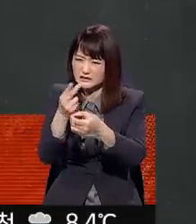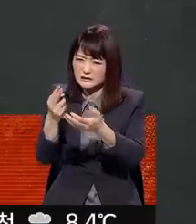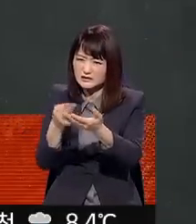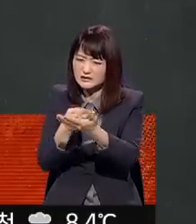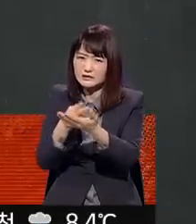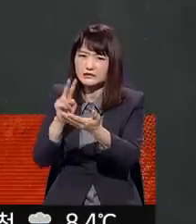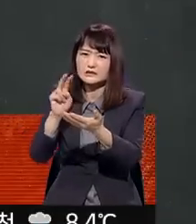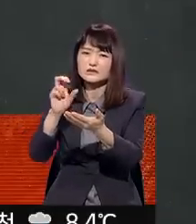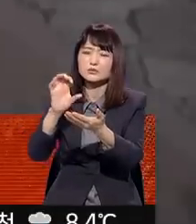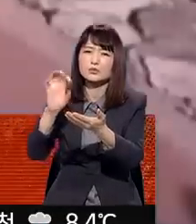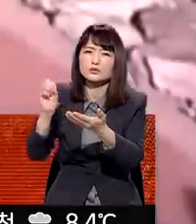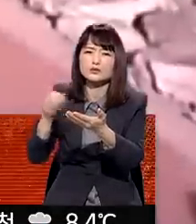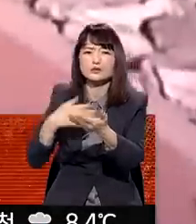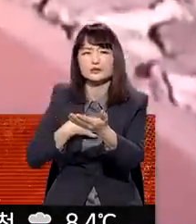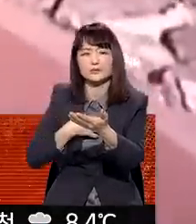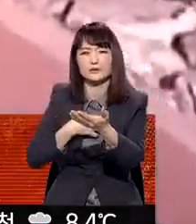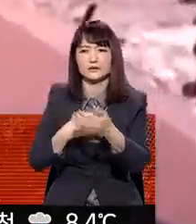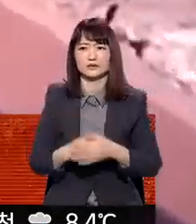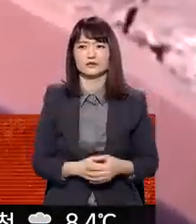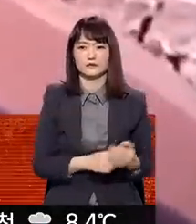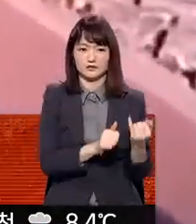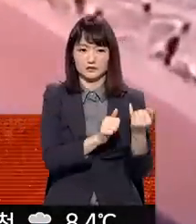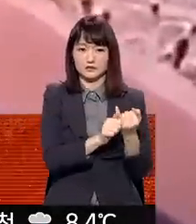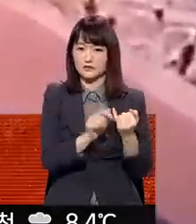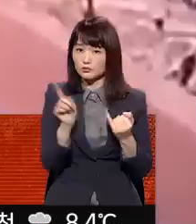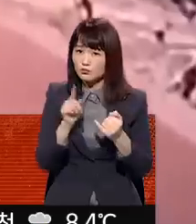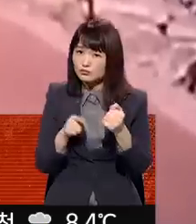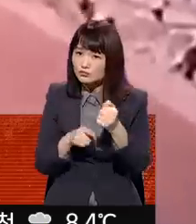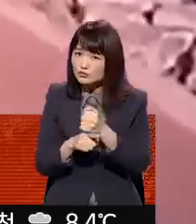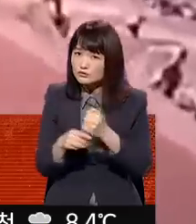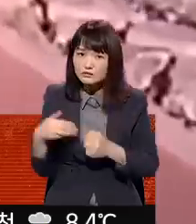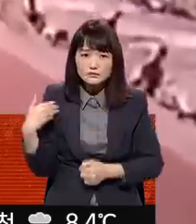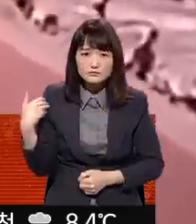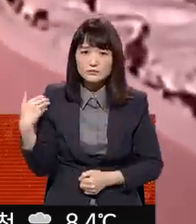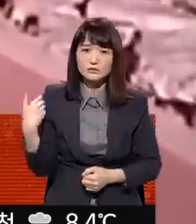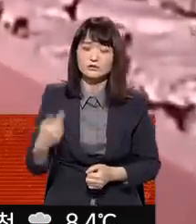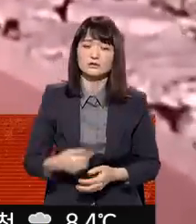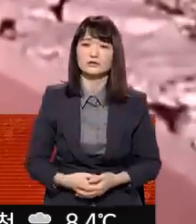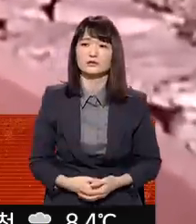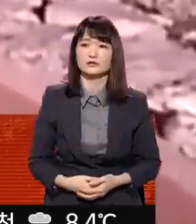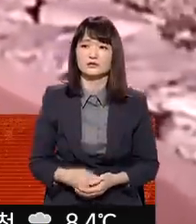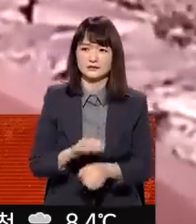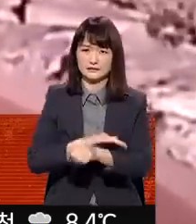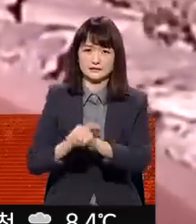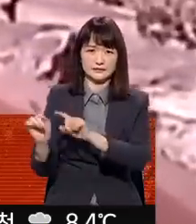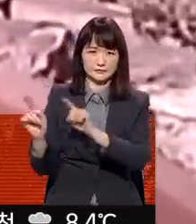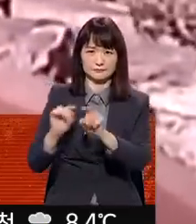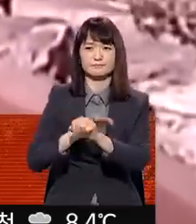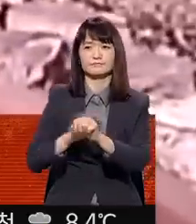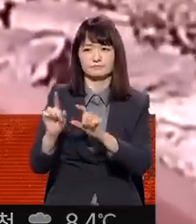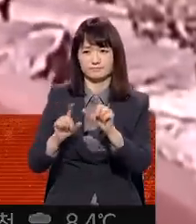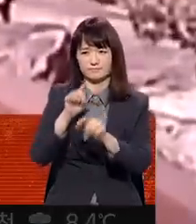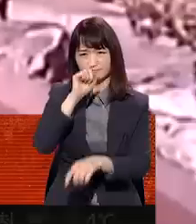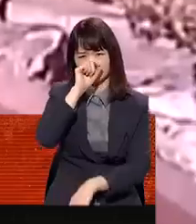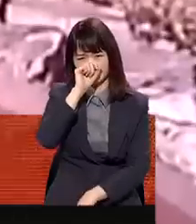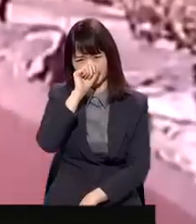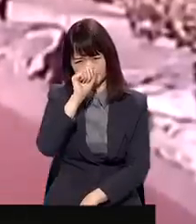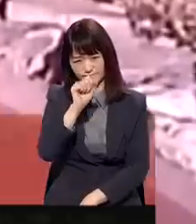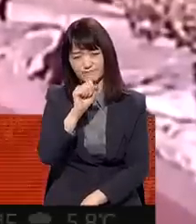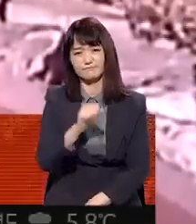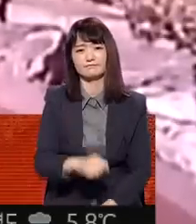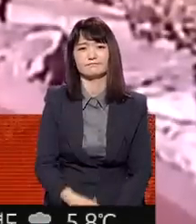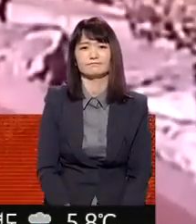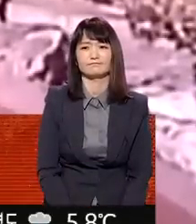위태로운 상황이었다고 합니다. 이어서 이 부부는요, 무슨 사연이 있는 건지 모르겠지만 잘 회복해서 잘 살았으면 좋겠다, 이렇게